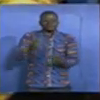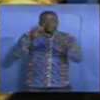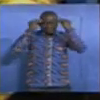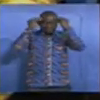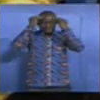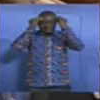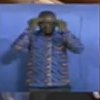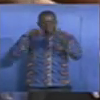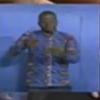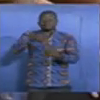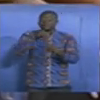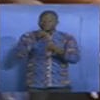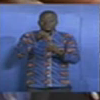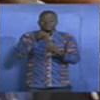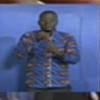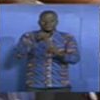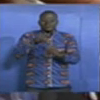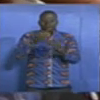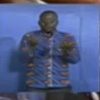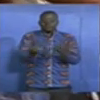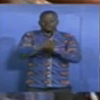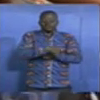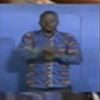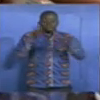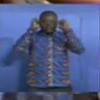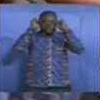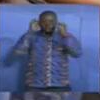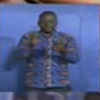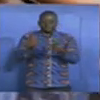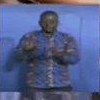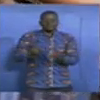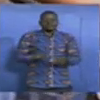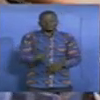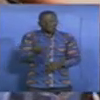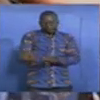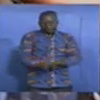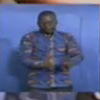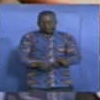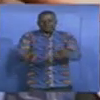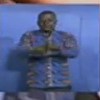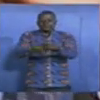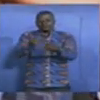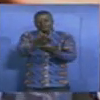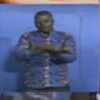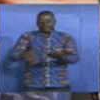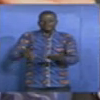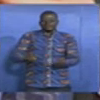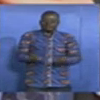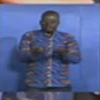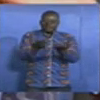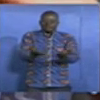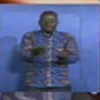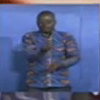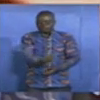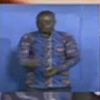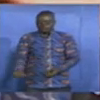majeure. Aujourd'hui, l'enseignement se fait aussi en partie grâce à l'outil informatique, surtout que